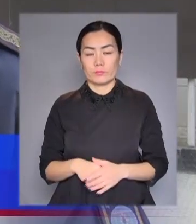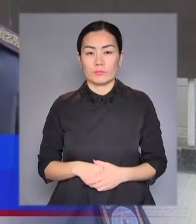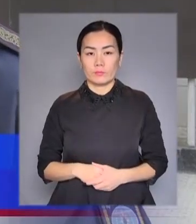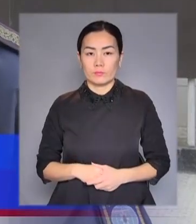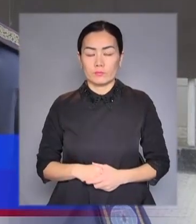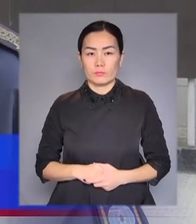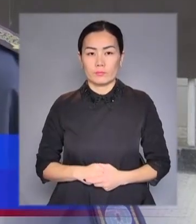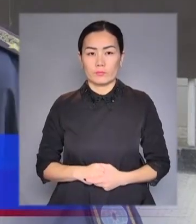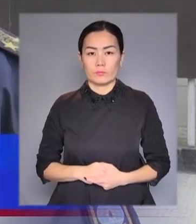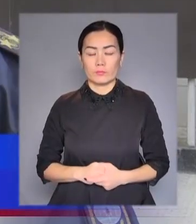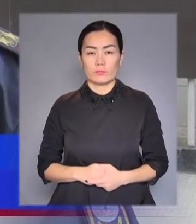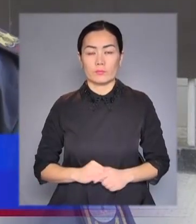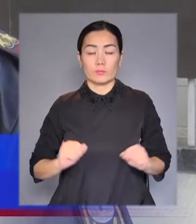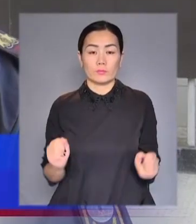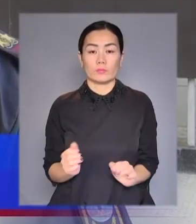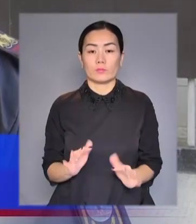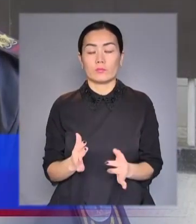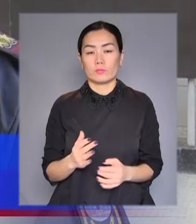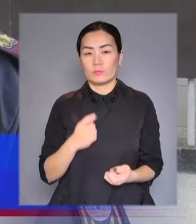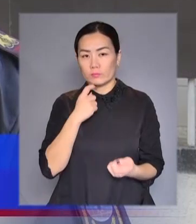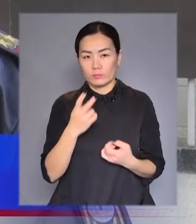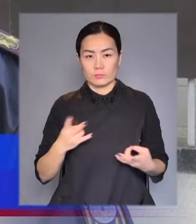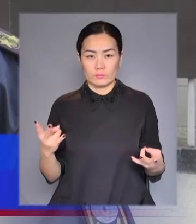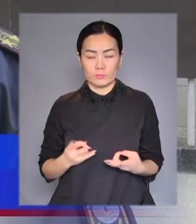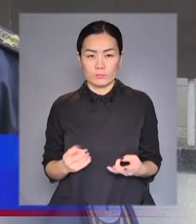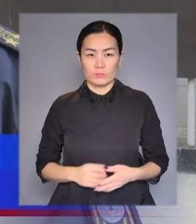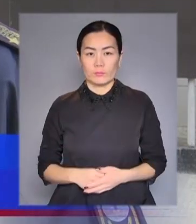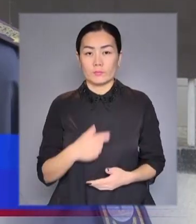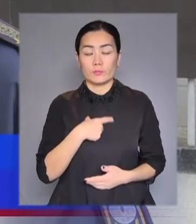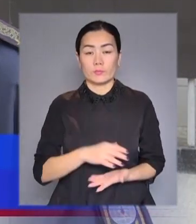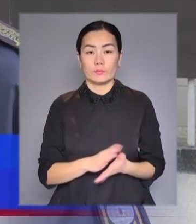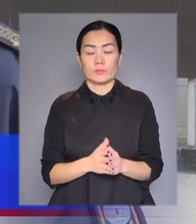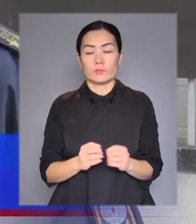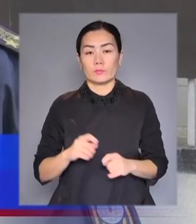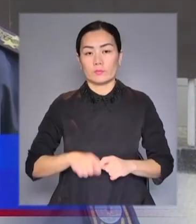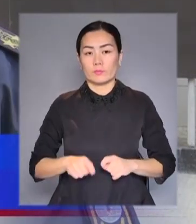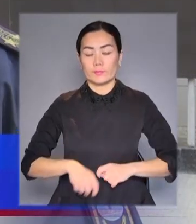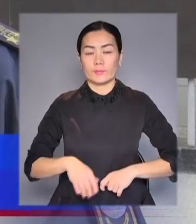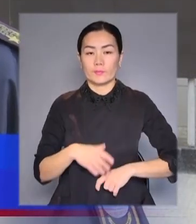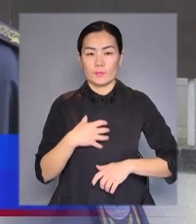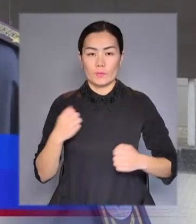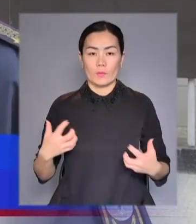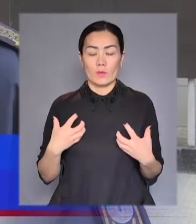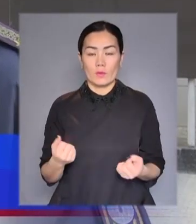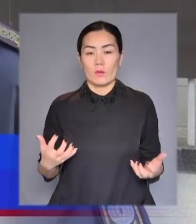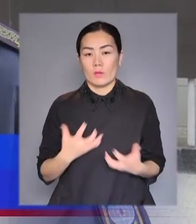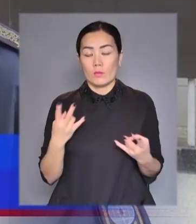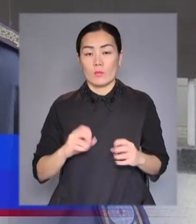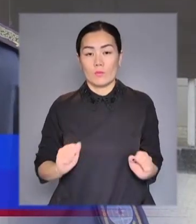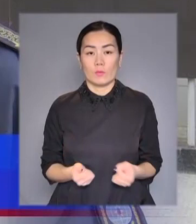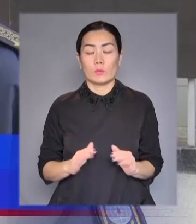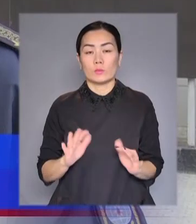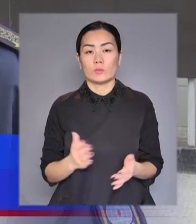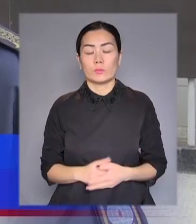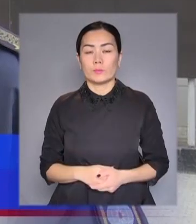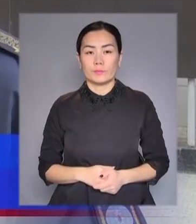жерлерін үсік шалдырудан сақтаныңыз. Өзіңіз жағдайыңызды үнемі бақылауда ұстаңыз. Тоңып қалған